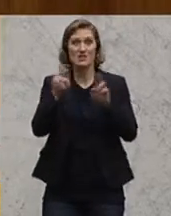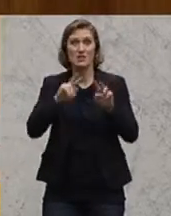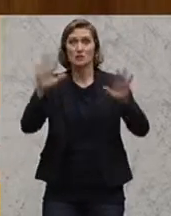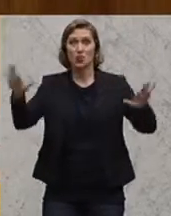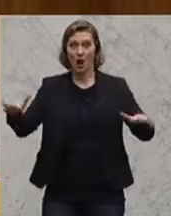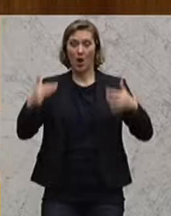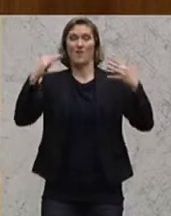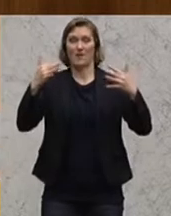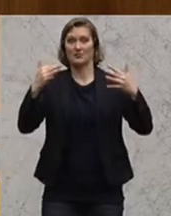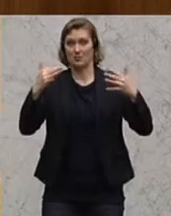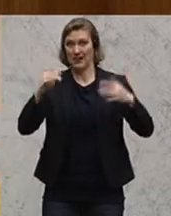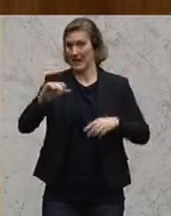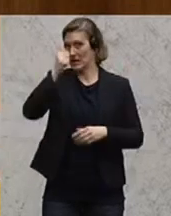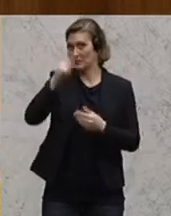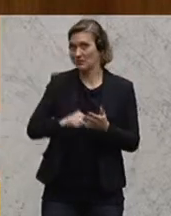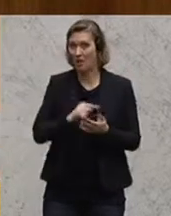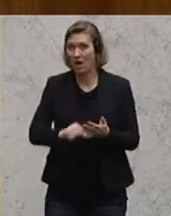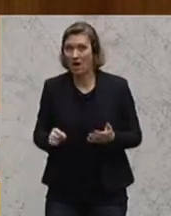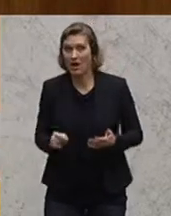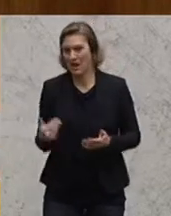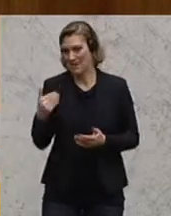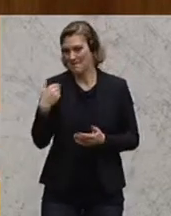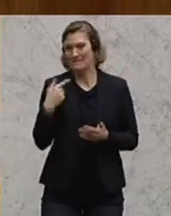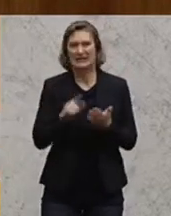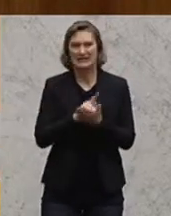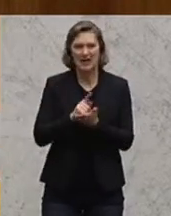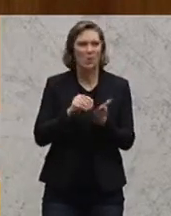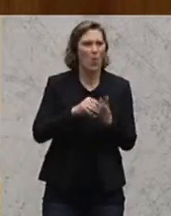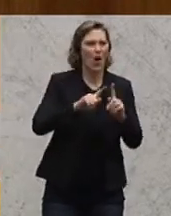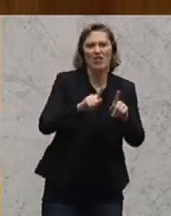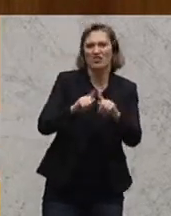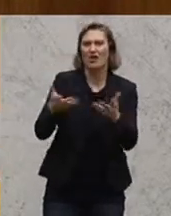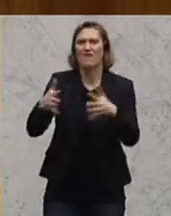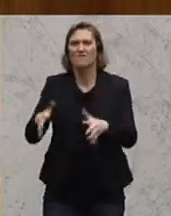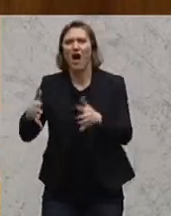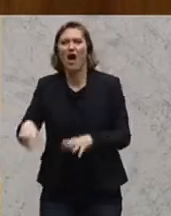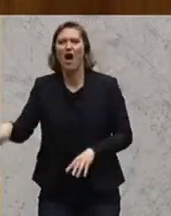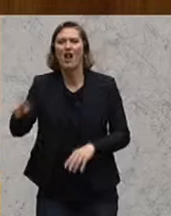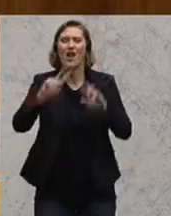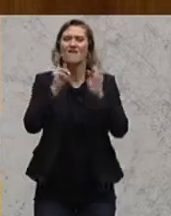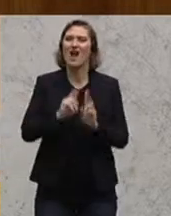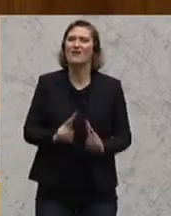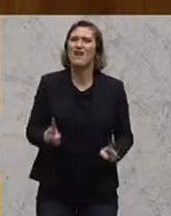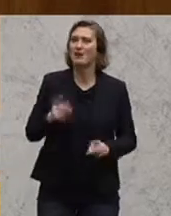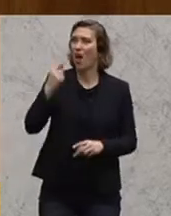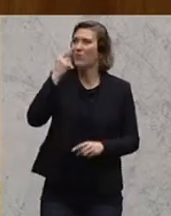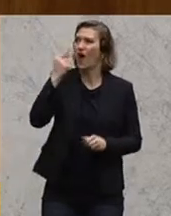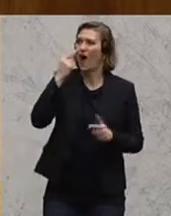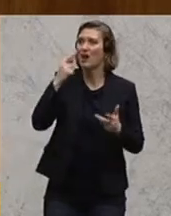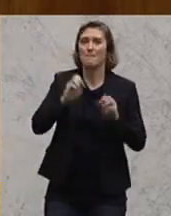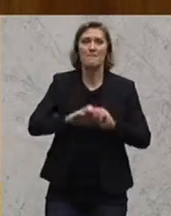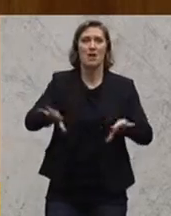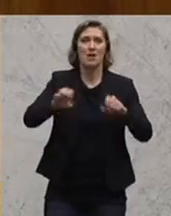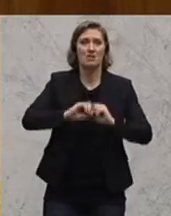international mediale Aufmerksamkeit. Seit diesem und einigen anderen Vorfällen, die weltweit durch die Medien gegangen